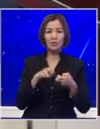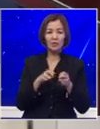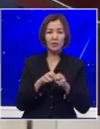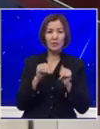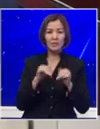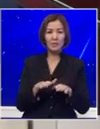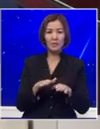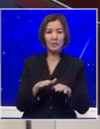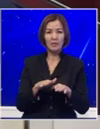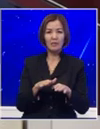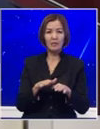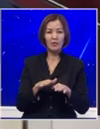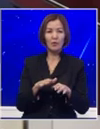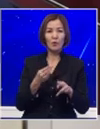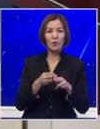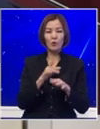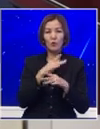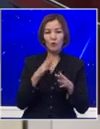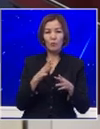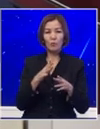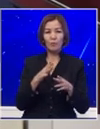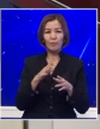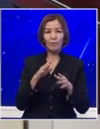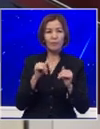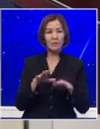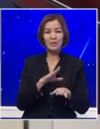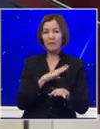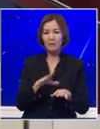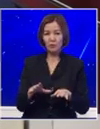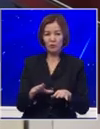шешілгеннен шешілмеген проблемаларымыз көп қой. Бірақ ол проблеманы біз